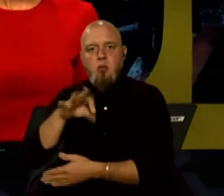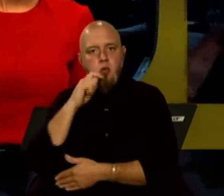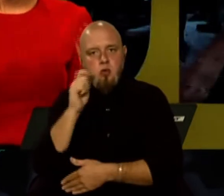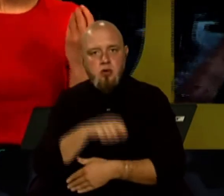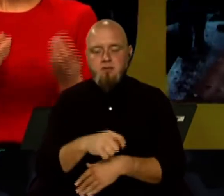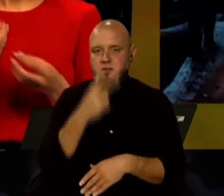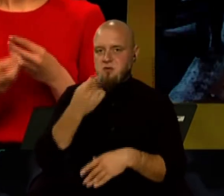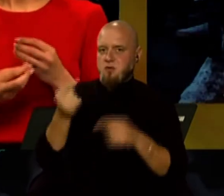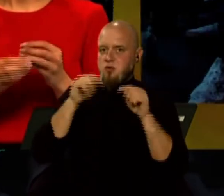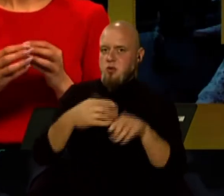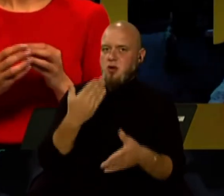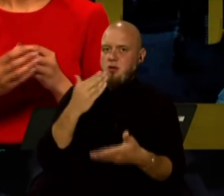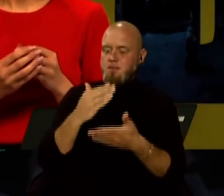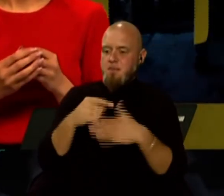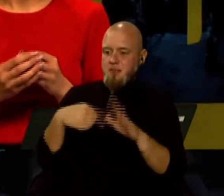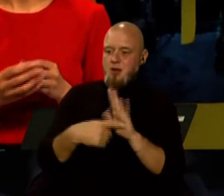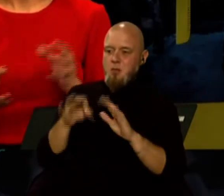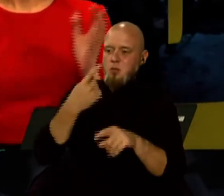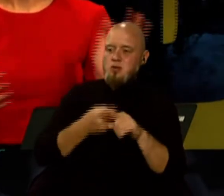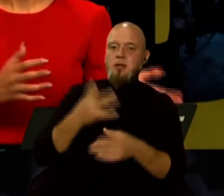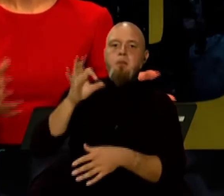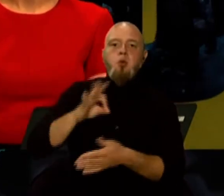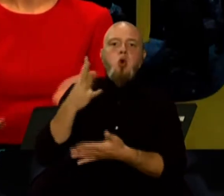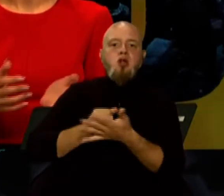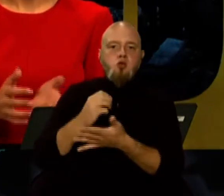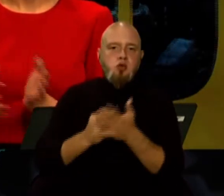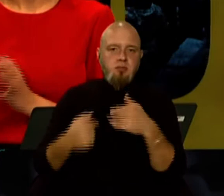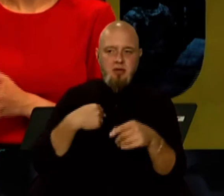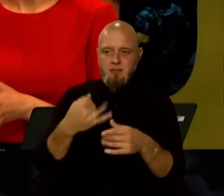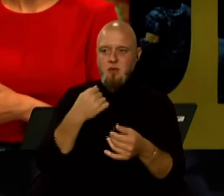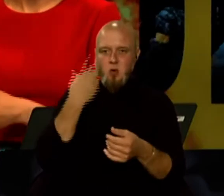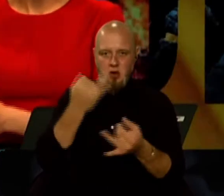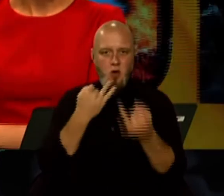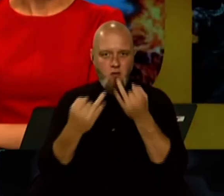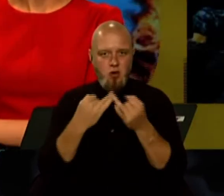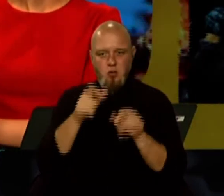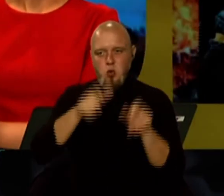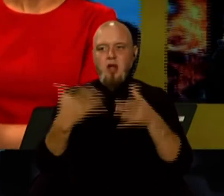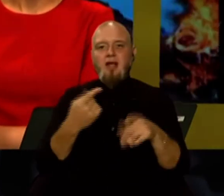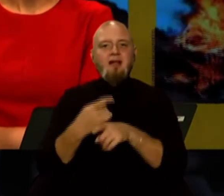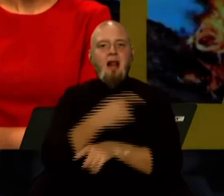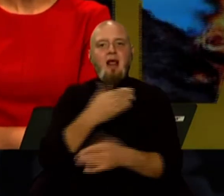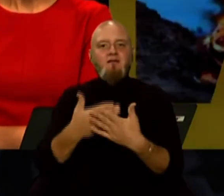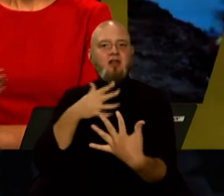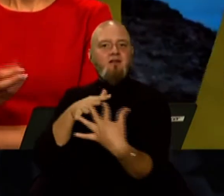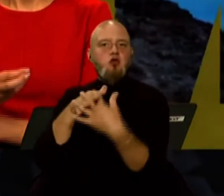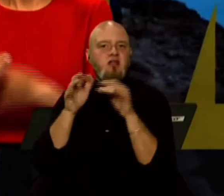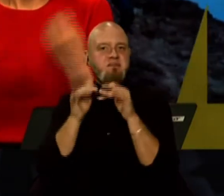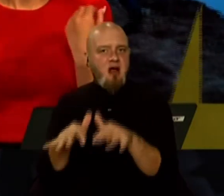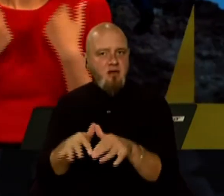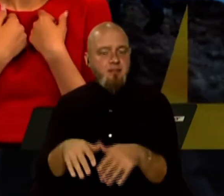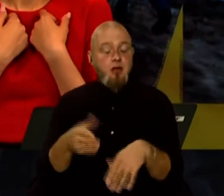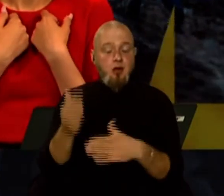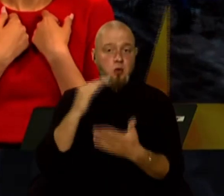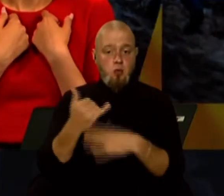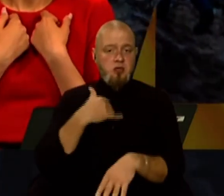от дивіться, тут якраз питання про ресурси. Знаєте, ми між собою, коли говоримо, ну там люди, які далекі від військової справи, то от в